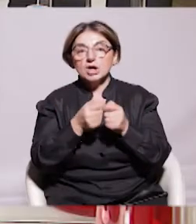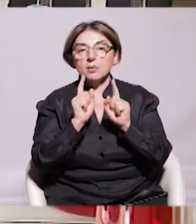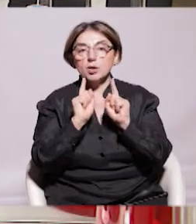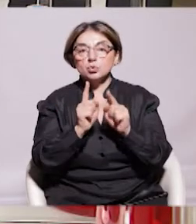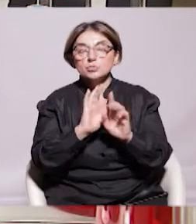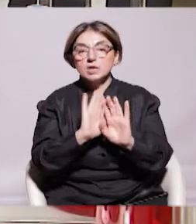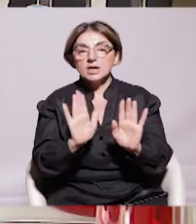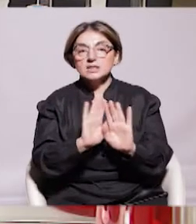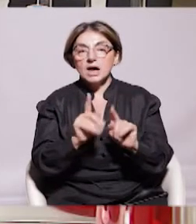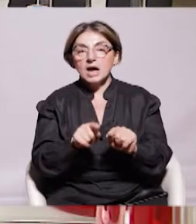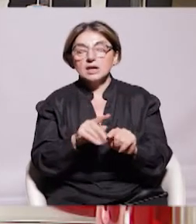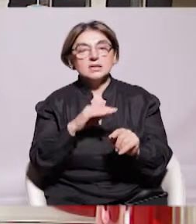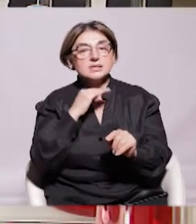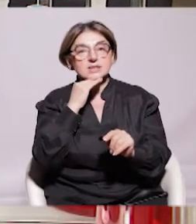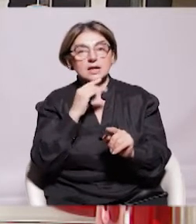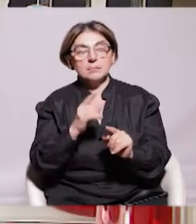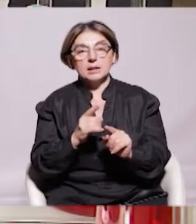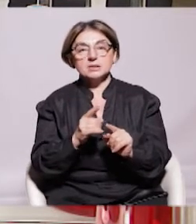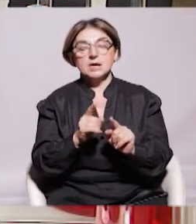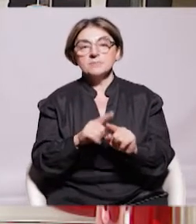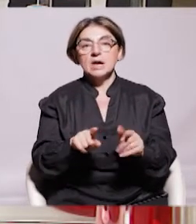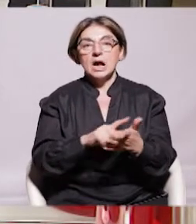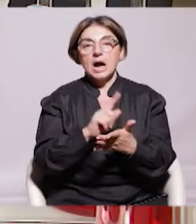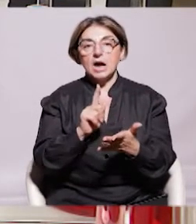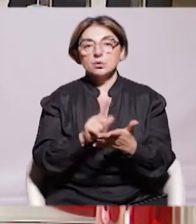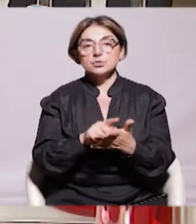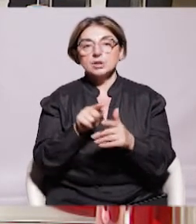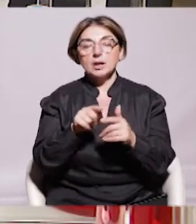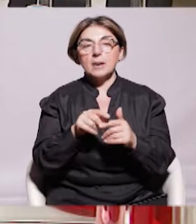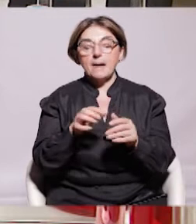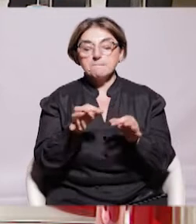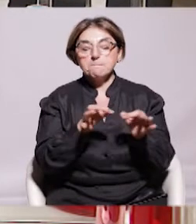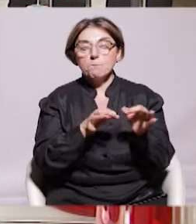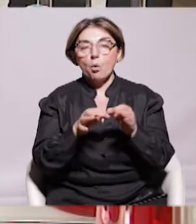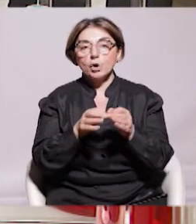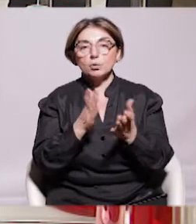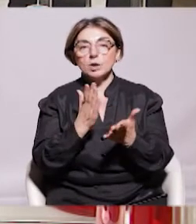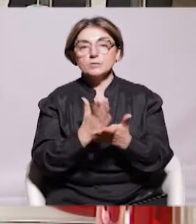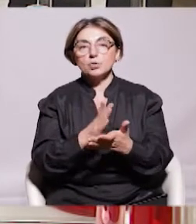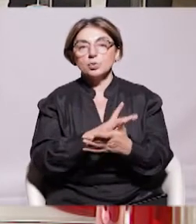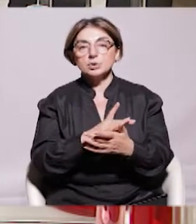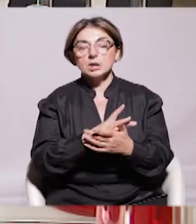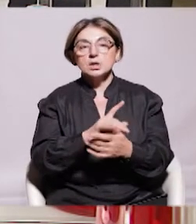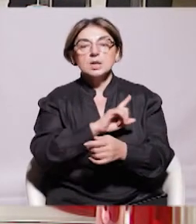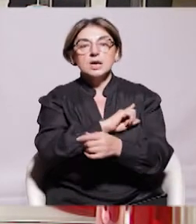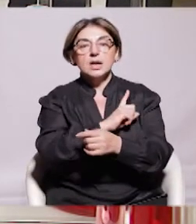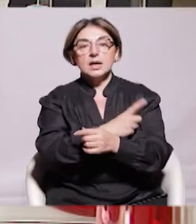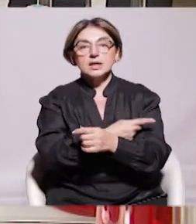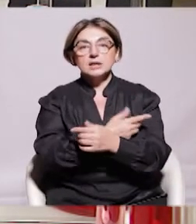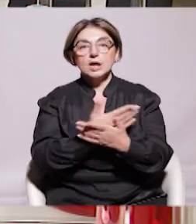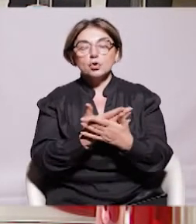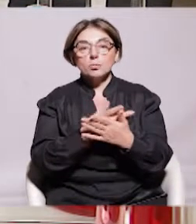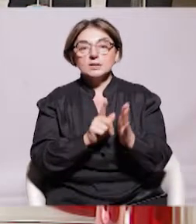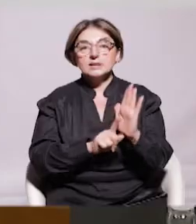თუმცა ეს არ არის საკმარისი. აუცილებელია ამ მოლეკულებს ჰქონდეთ